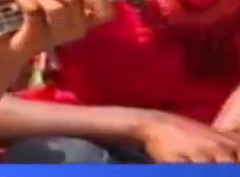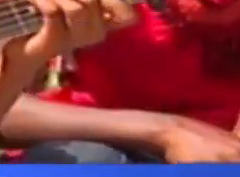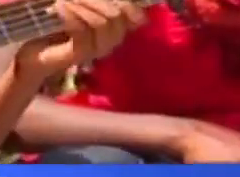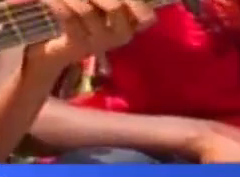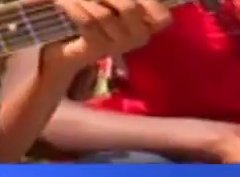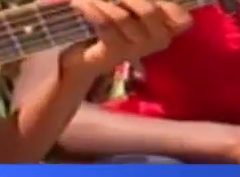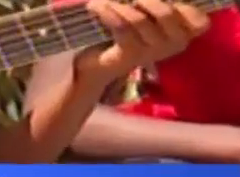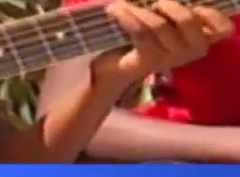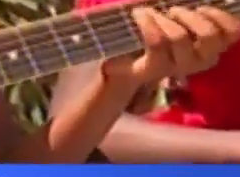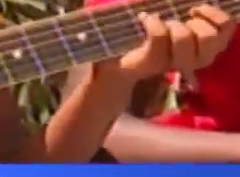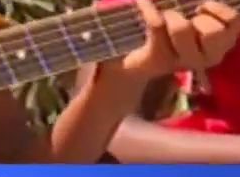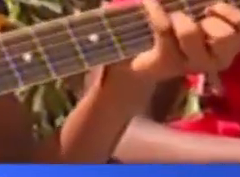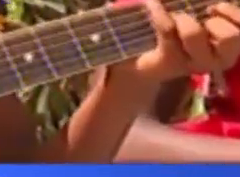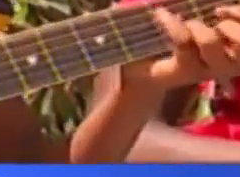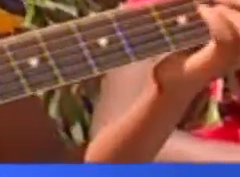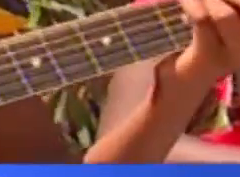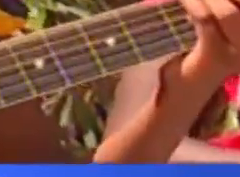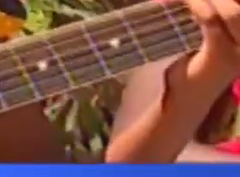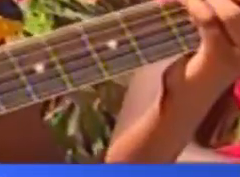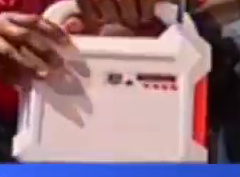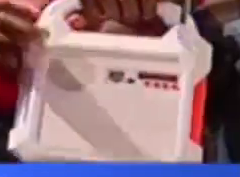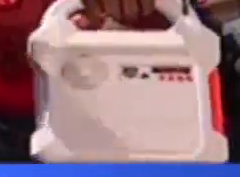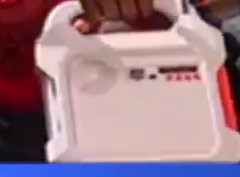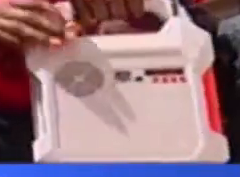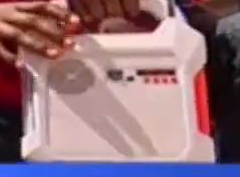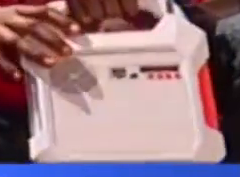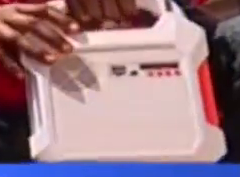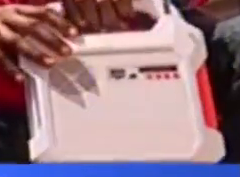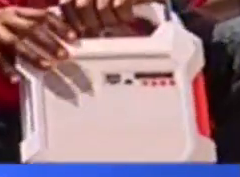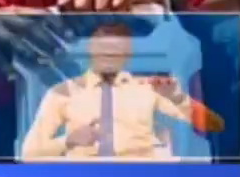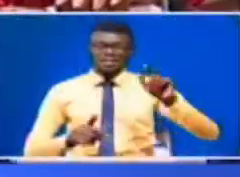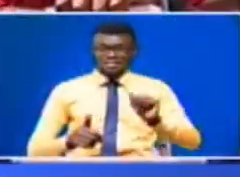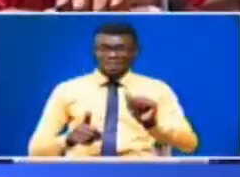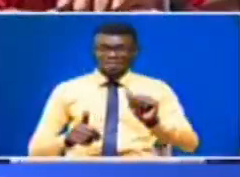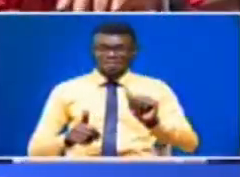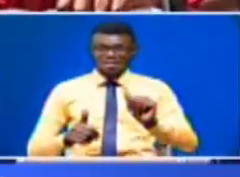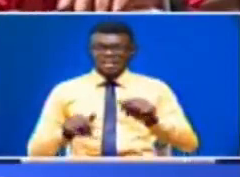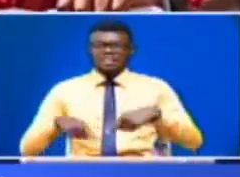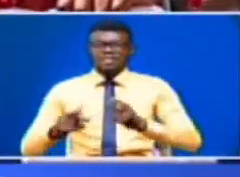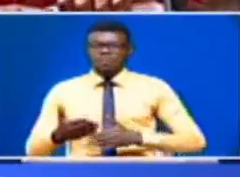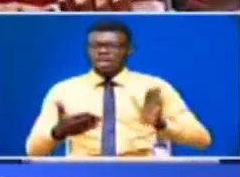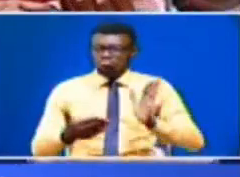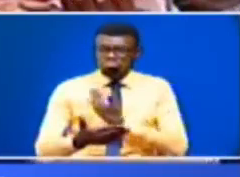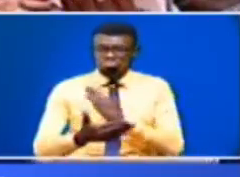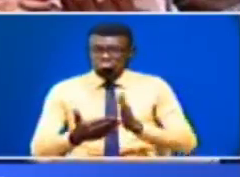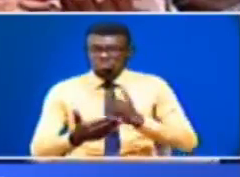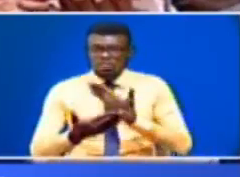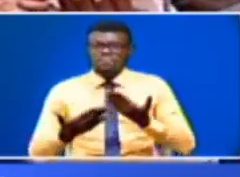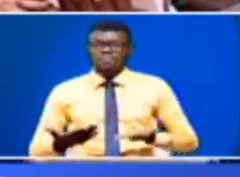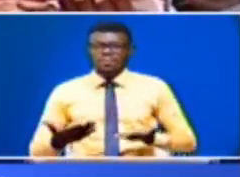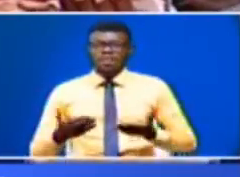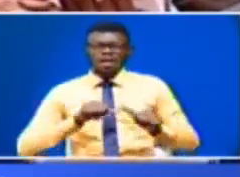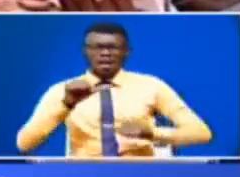Kwa umbali darubini yetu inamnata Anita Mdhoni kwa jina la usanii Ismaili Anita akiimba kwa mahadhi